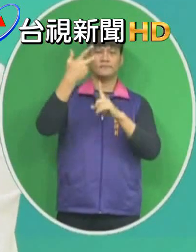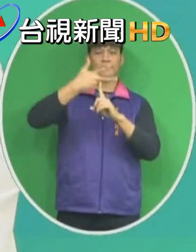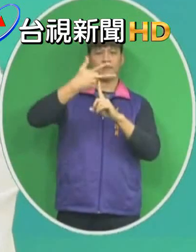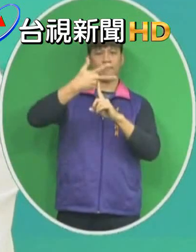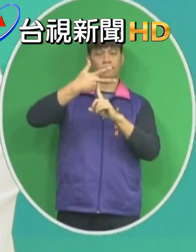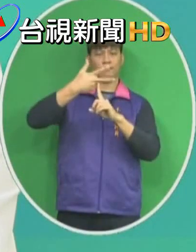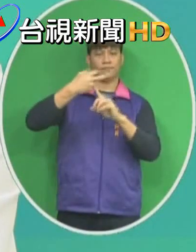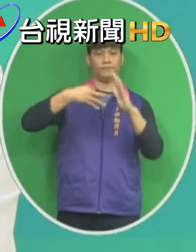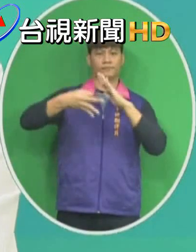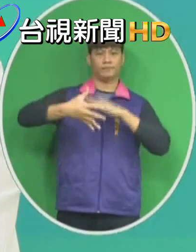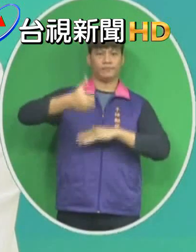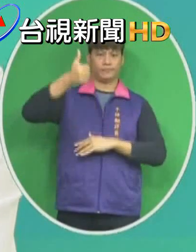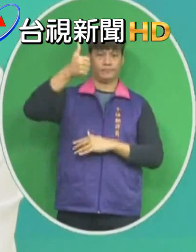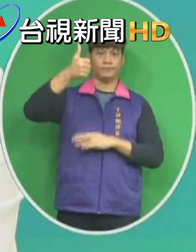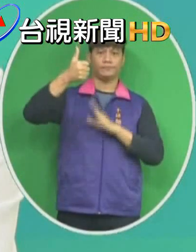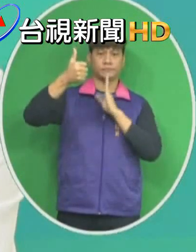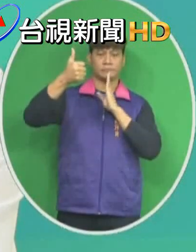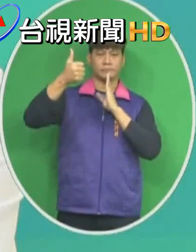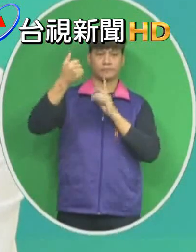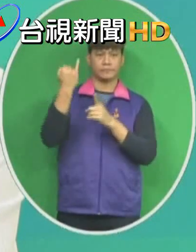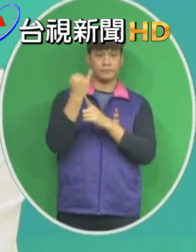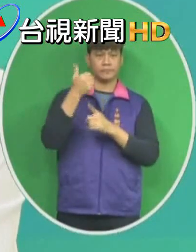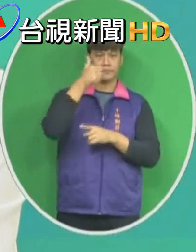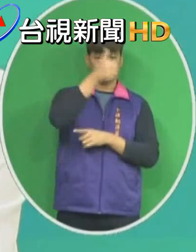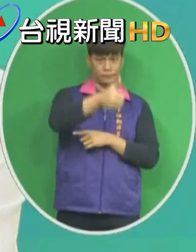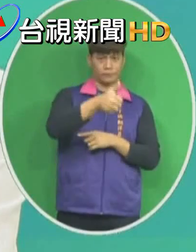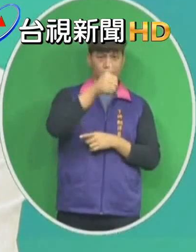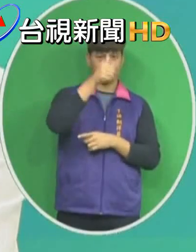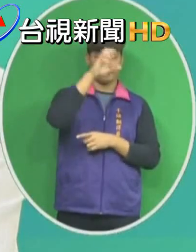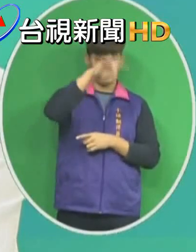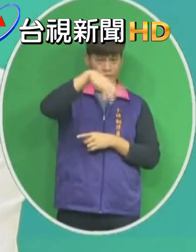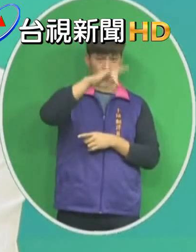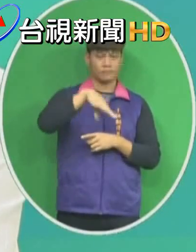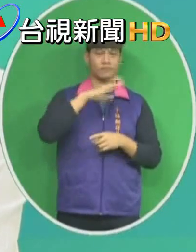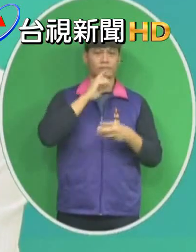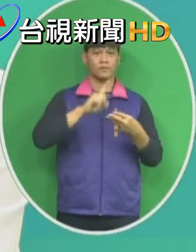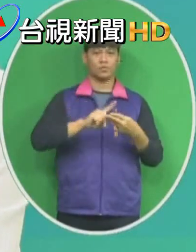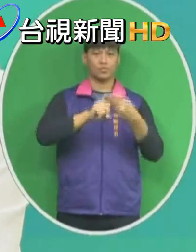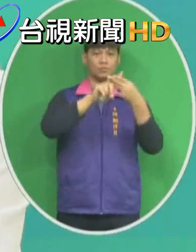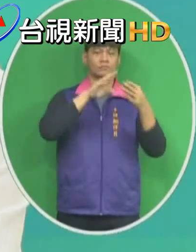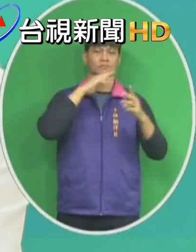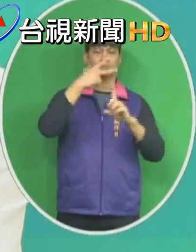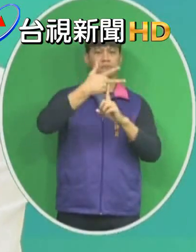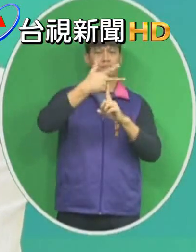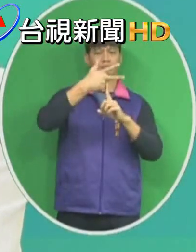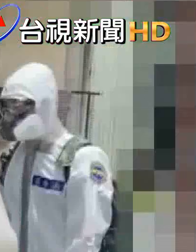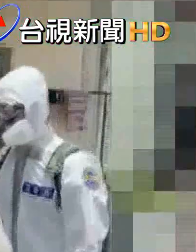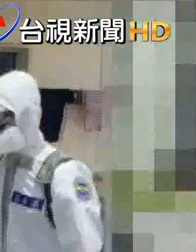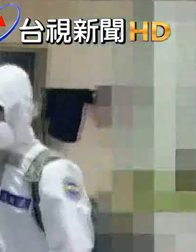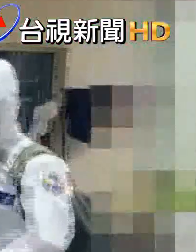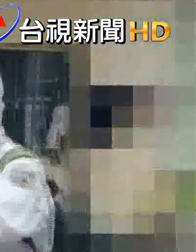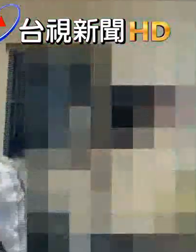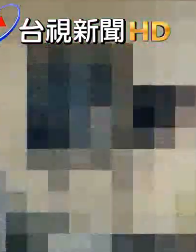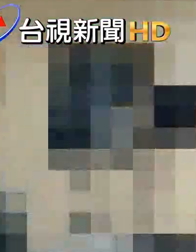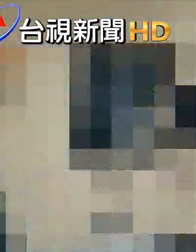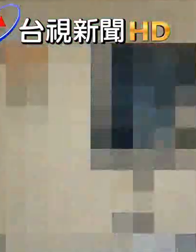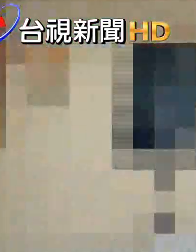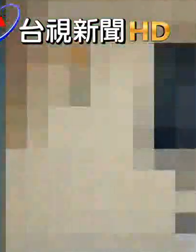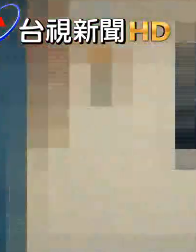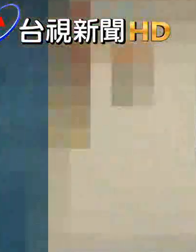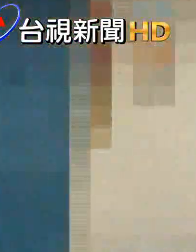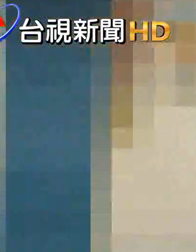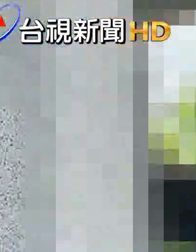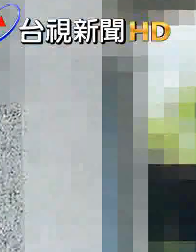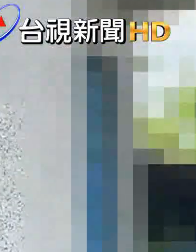超商的一个店长，他上班的地点为十连制的场所，所以我们有发疫情警讯简讯。 而眼看变种病